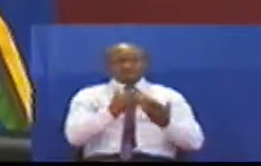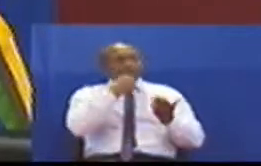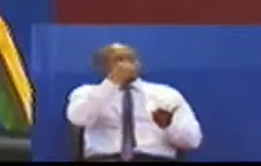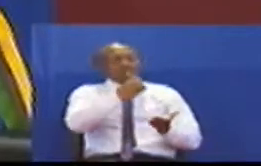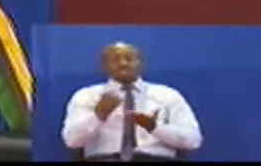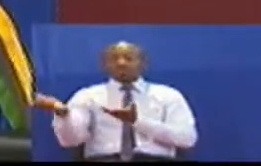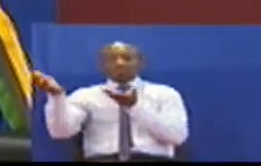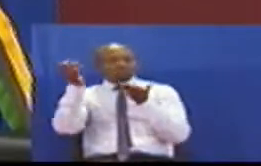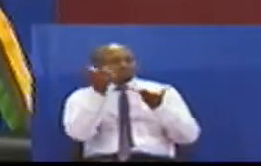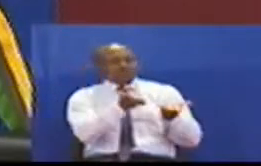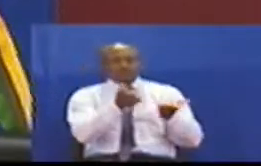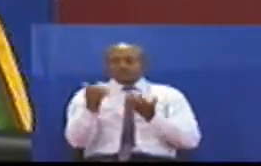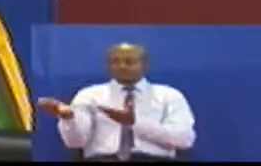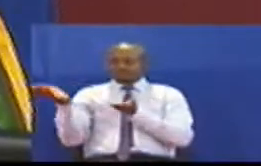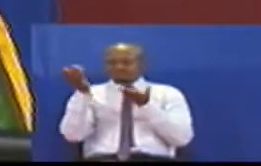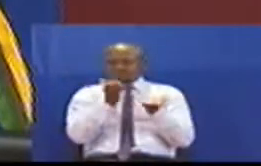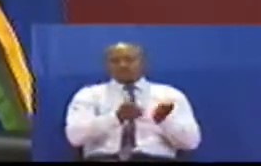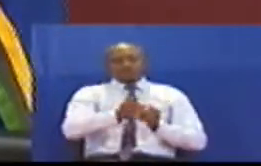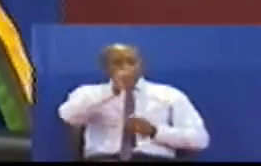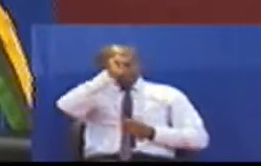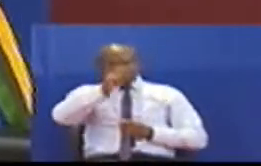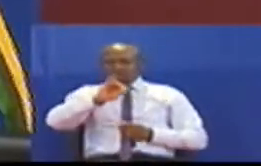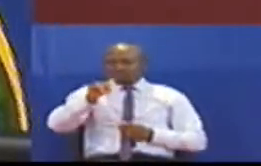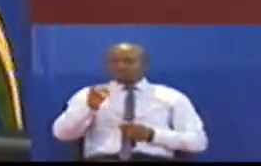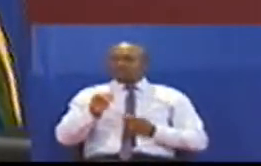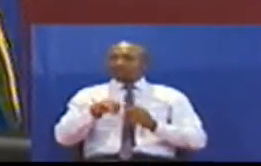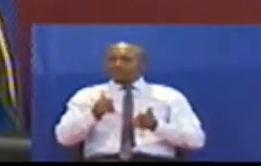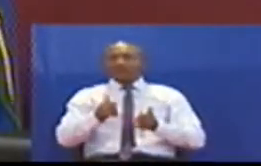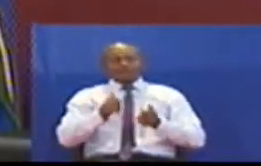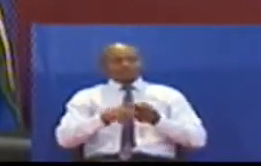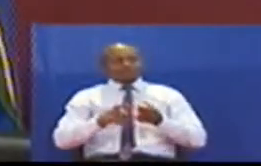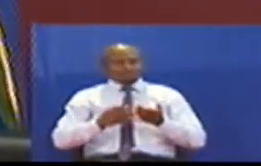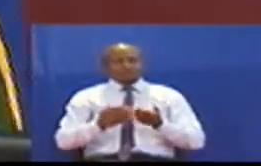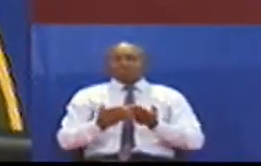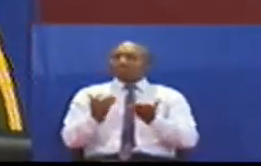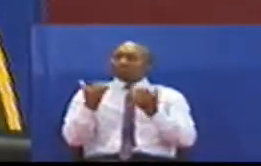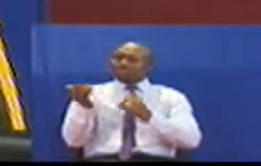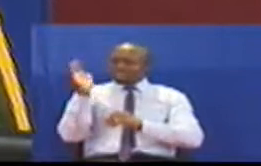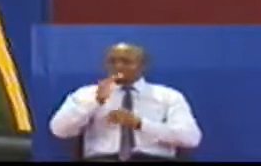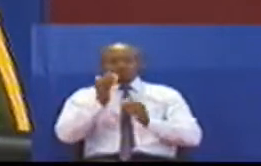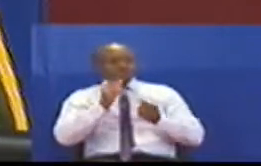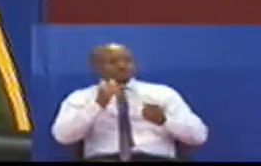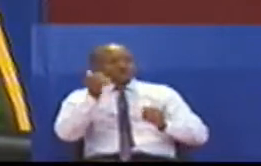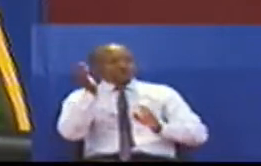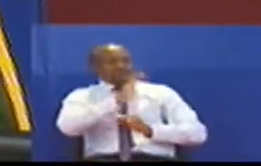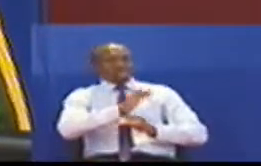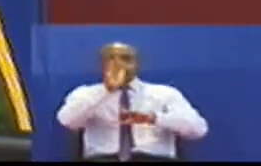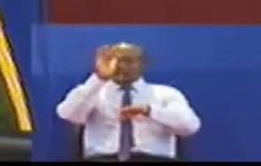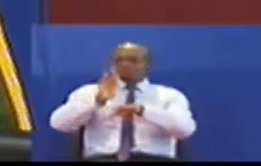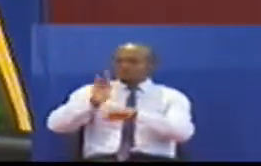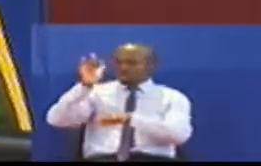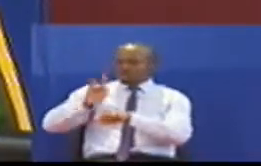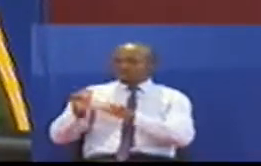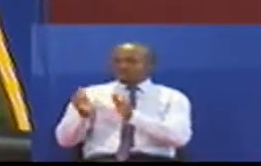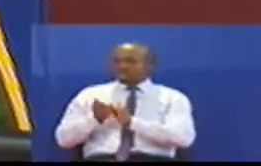kuja na pia Mheshimiwa Jenista hajahitimisha bado, huenda siku ya kuhitimisha akagusia kidogo